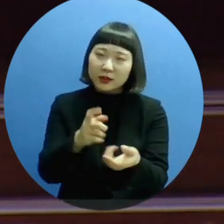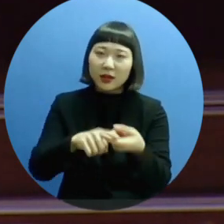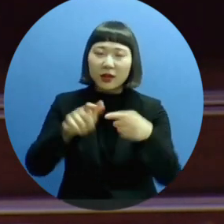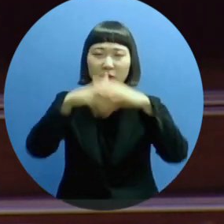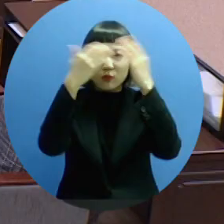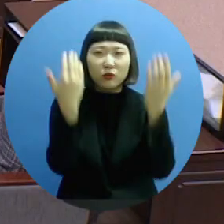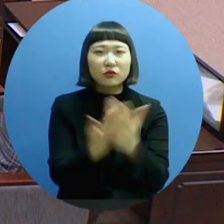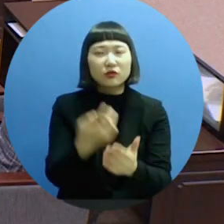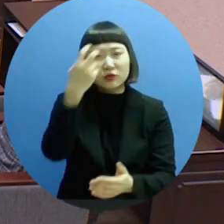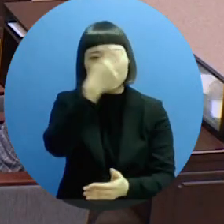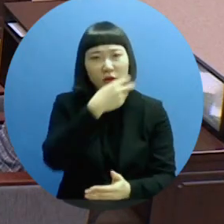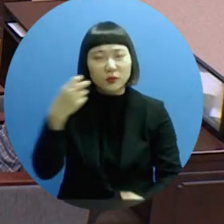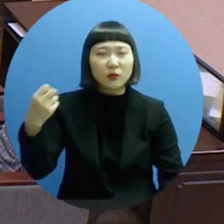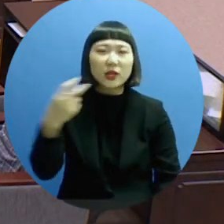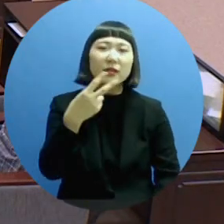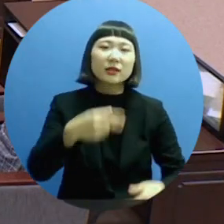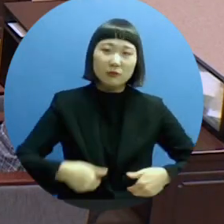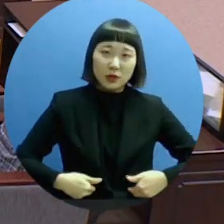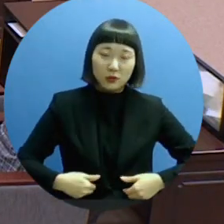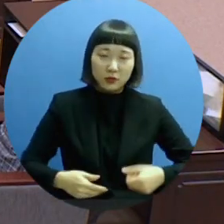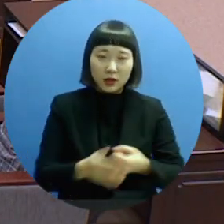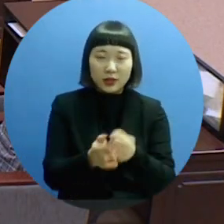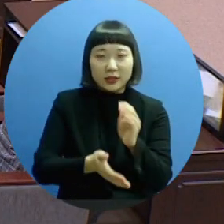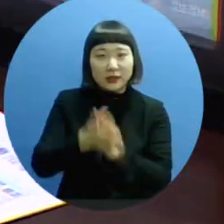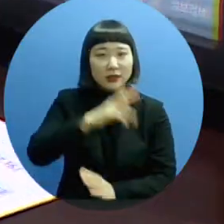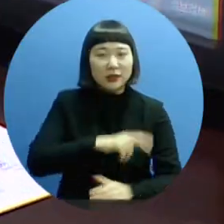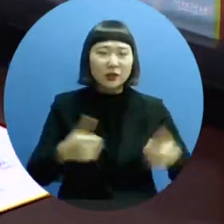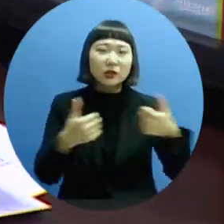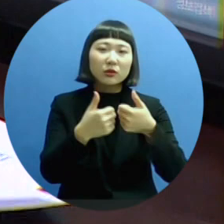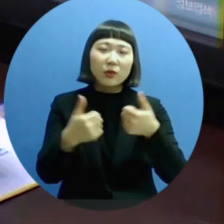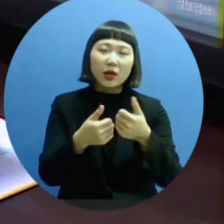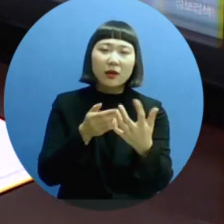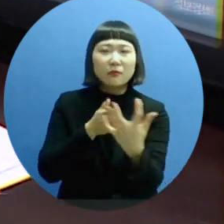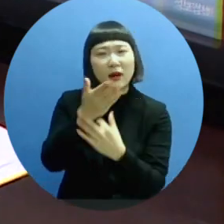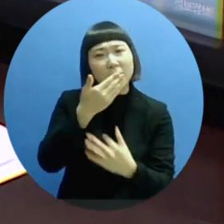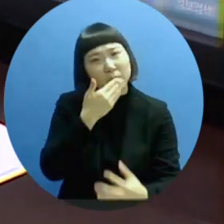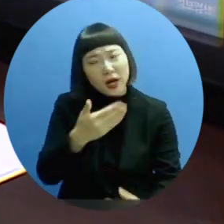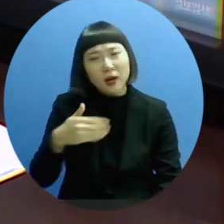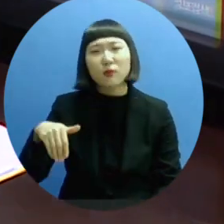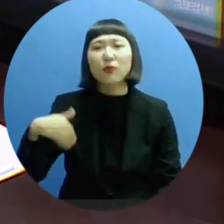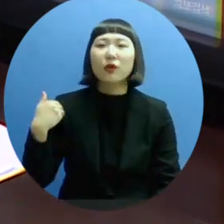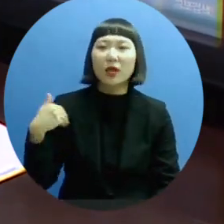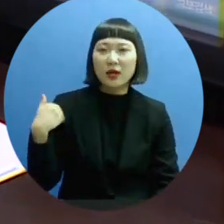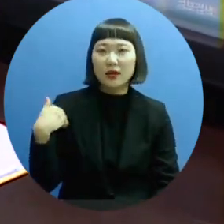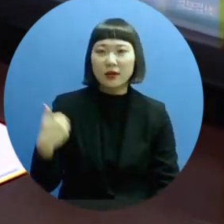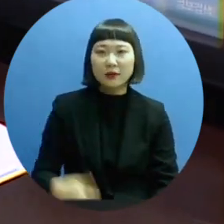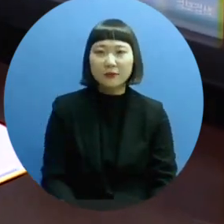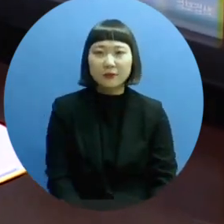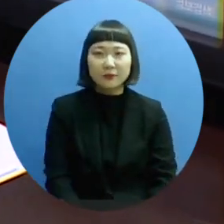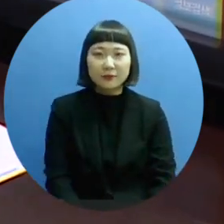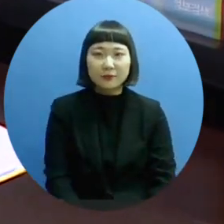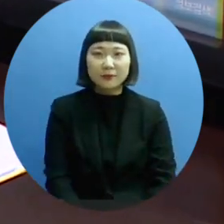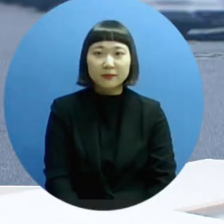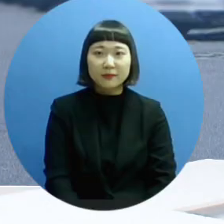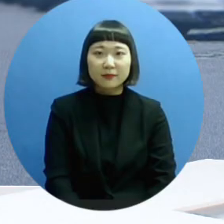나오면서 시의회 문턱을 넘을 수 있을지가 관건입니다. BTV 뉴스 이정윤입니다.